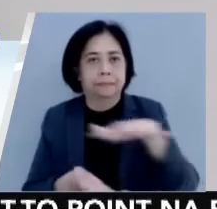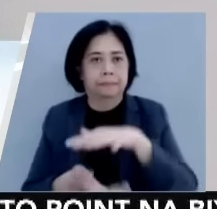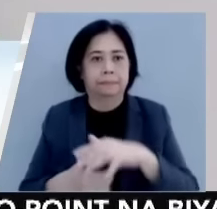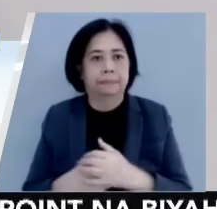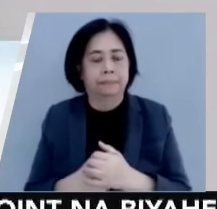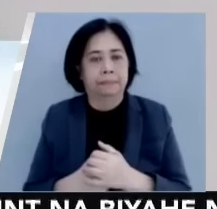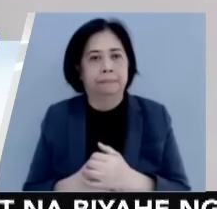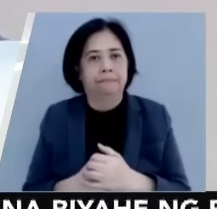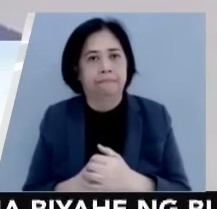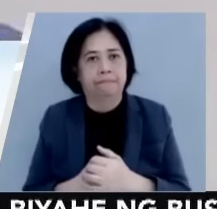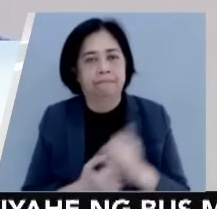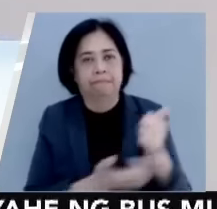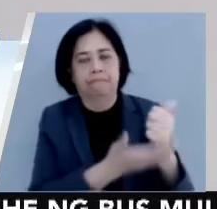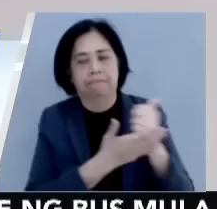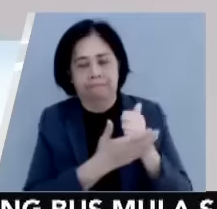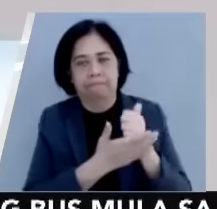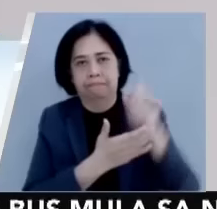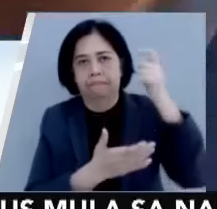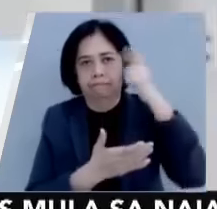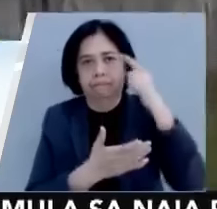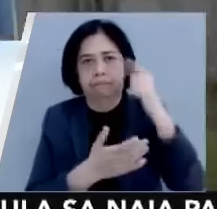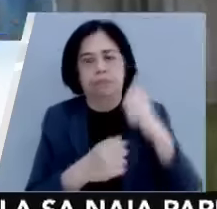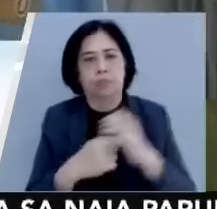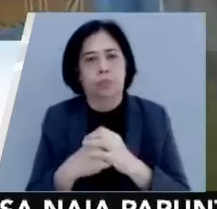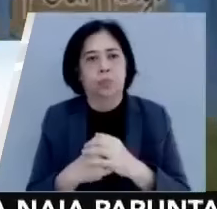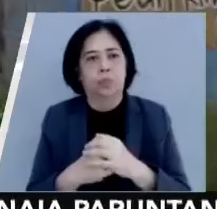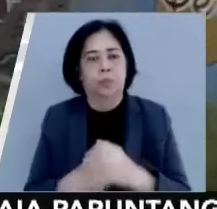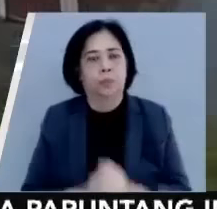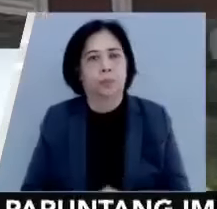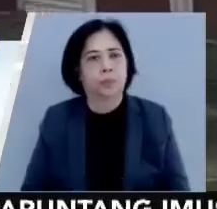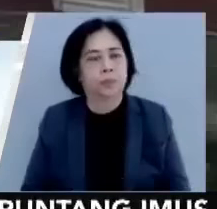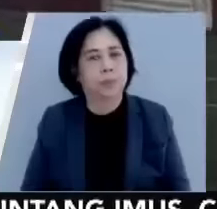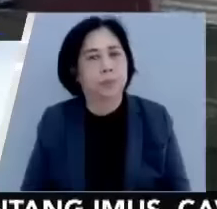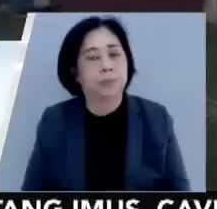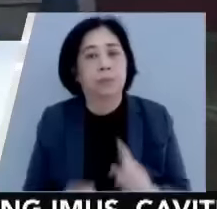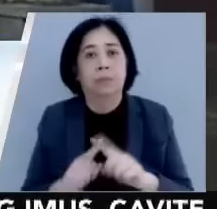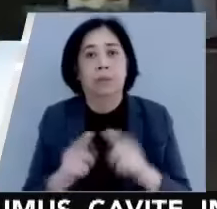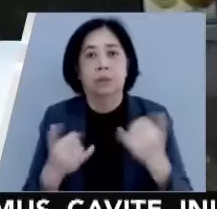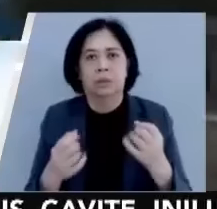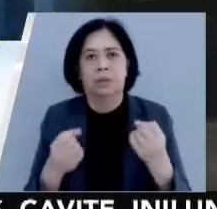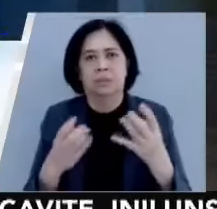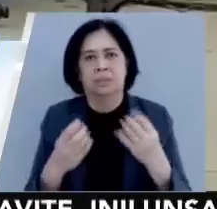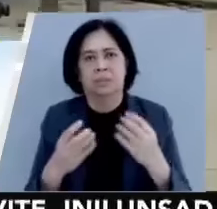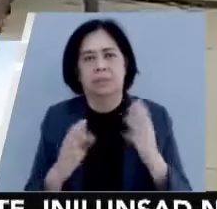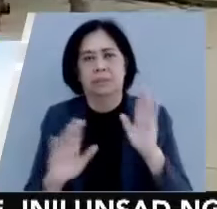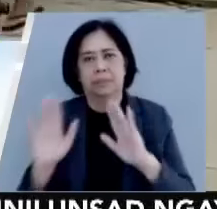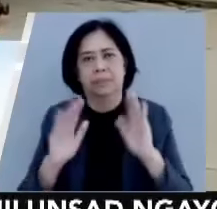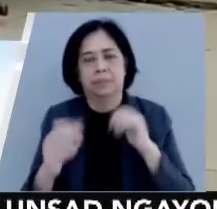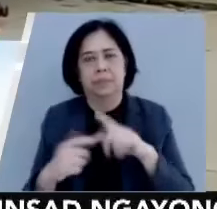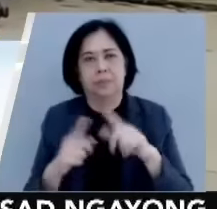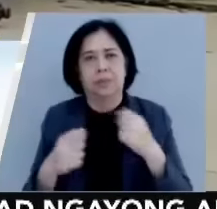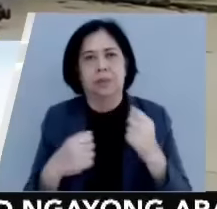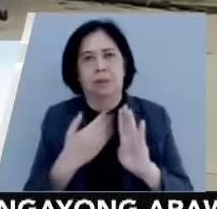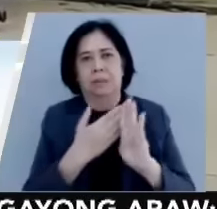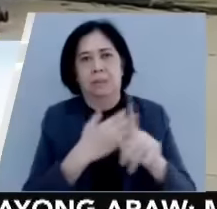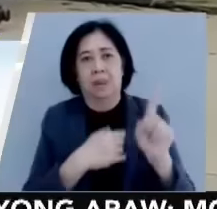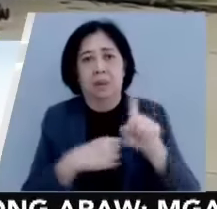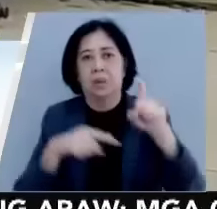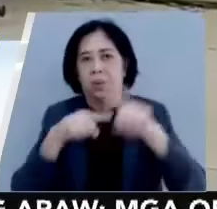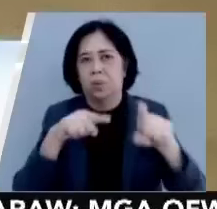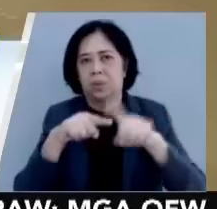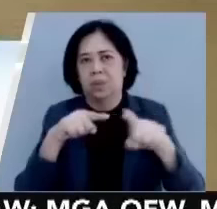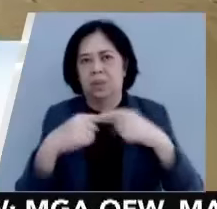umulong sila para magkaroon tayo ng sirpasol. Pero marami pang haharaping hamon kabilang ang pagbabalik kuryente na matatagalan pa